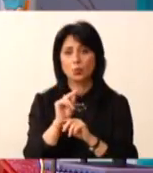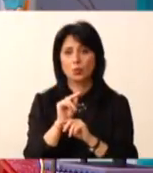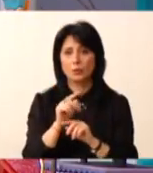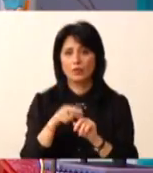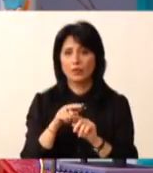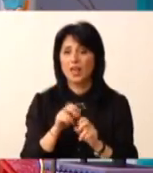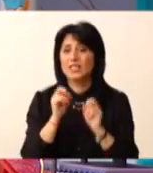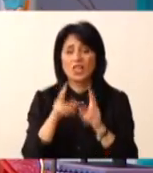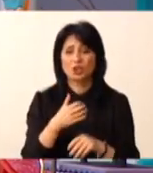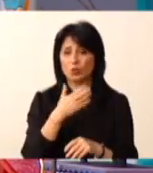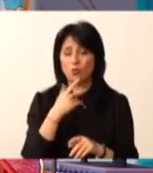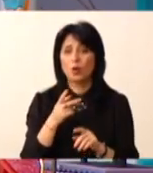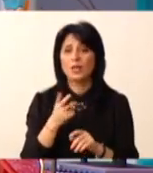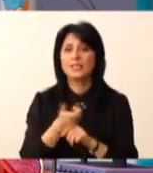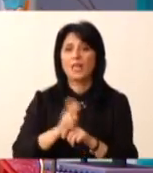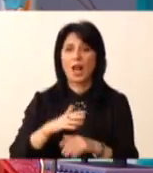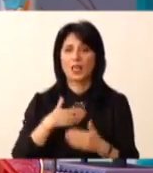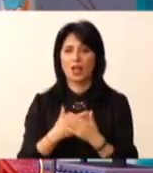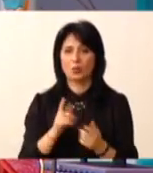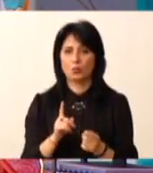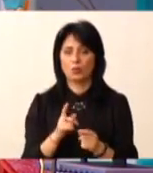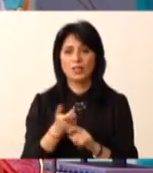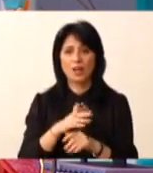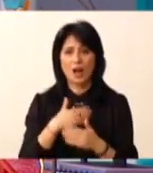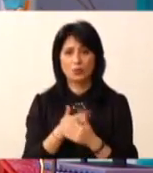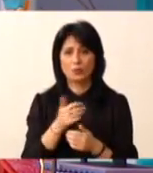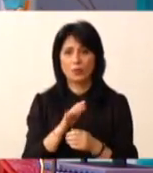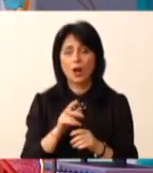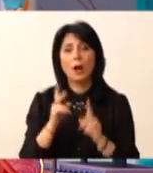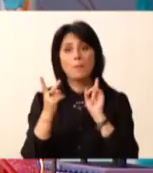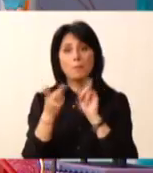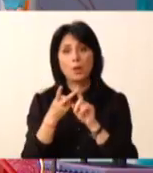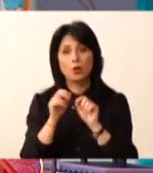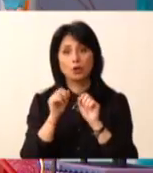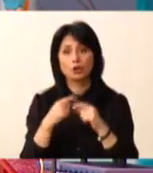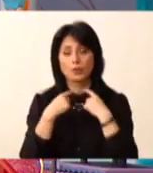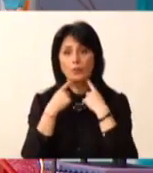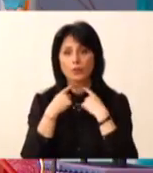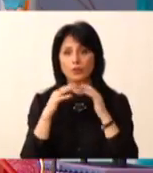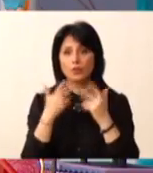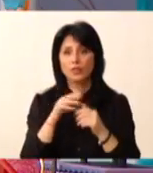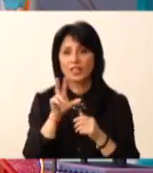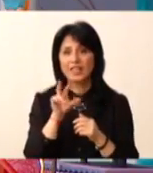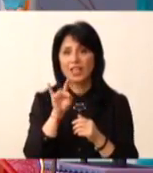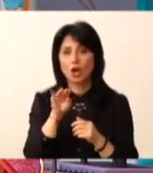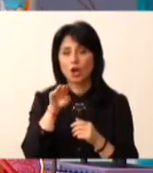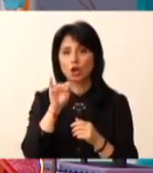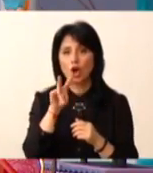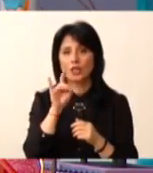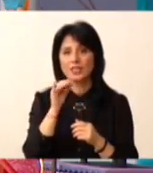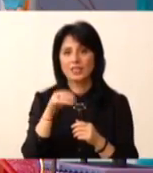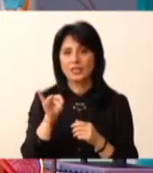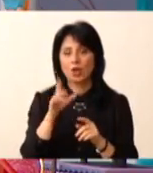თუმცა არაფერი საშიში არ არის. Და მეორე შეიძლება იყოს autoimmunური თიროიდიტის, ეგრეთ წოდებული თიროტოქსიური